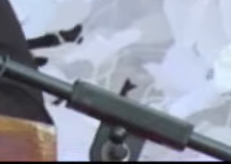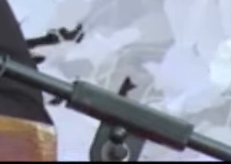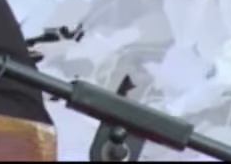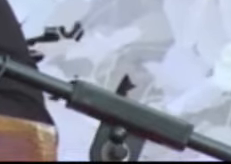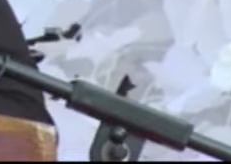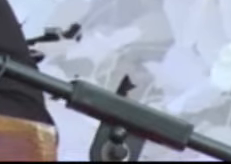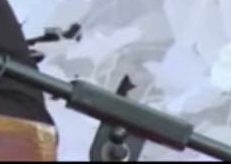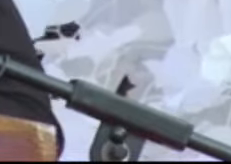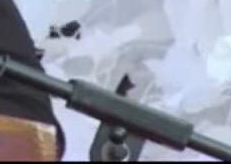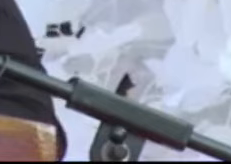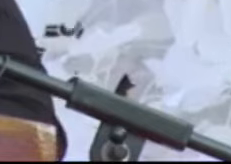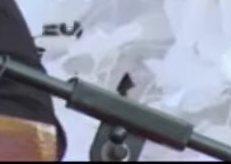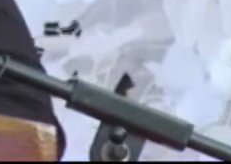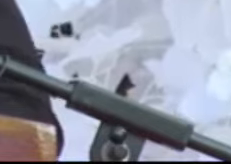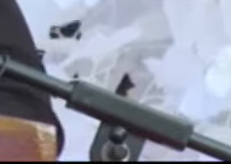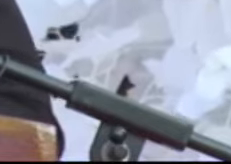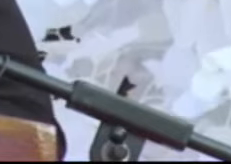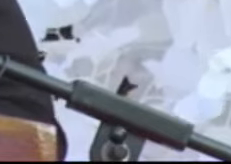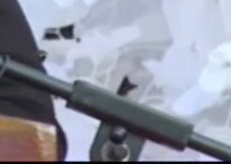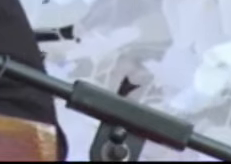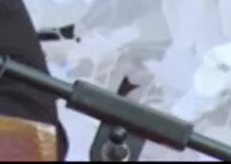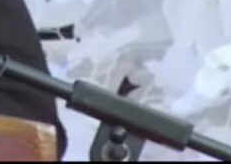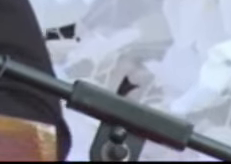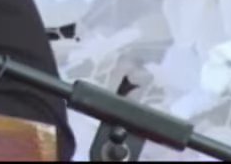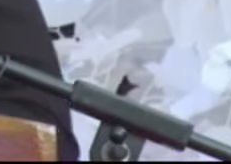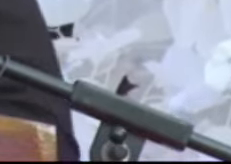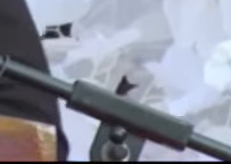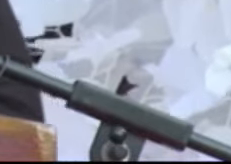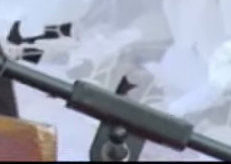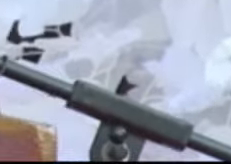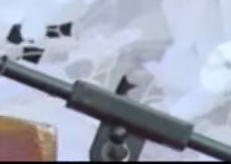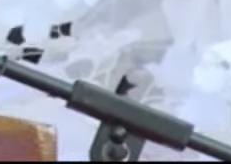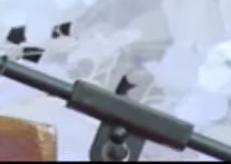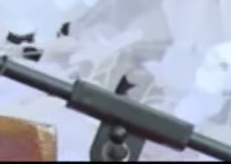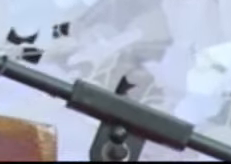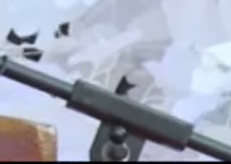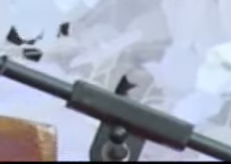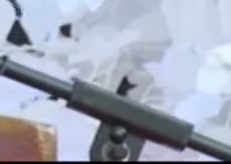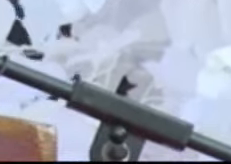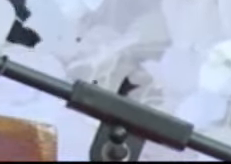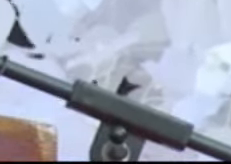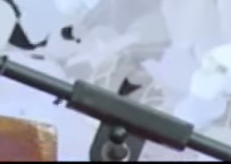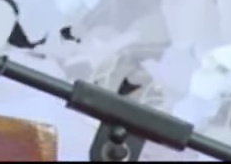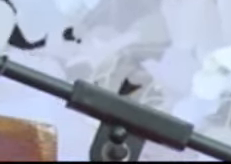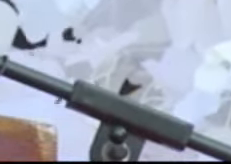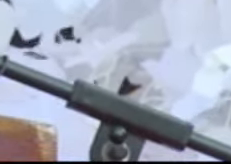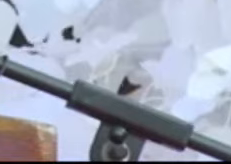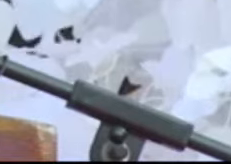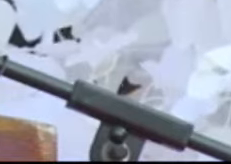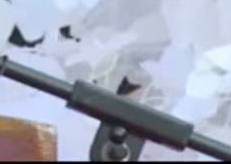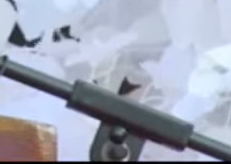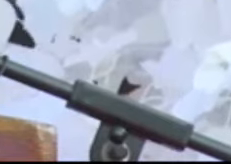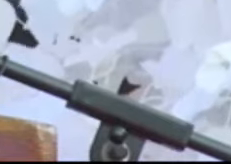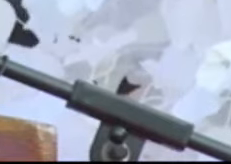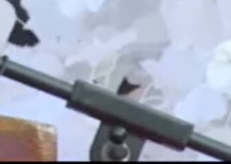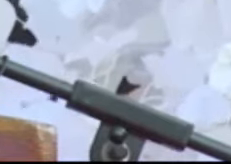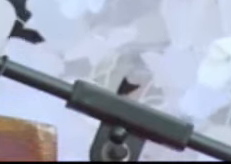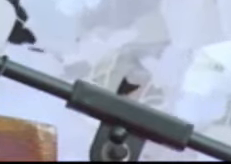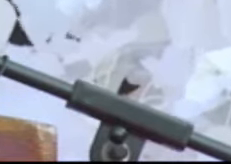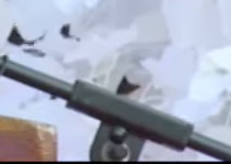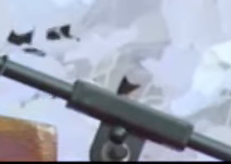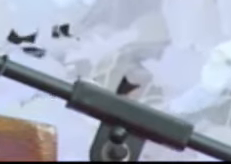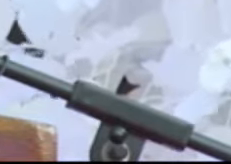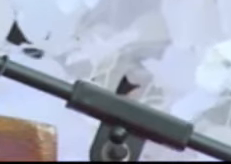naomba vile vile niridhie itifaki ambayo ameitoa msherehekeaji wetu